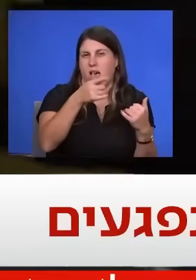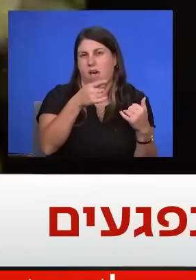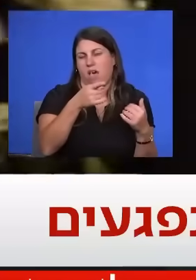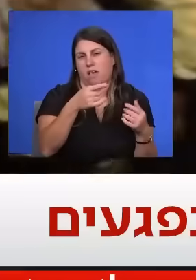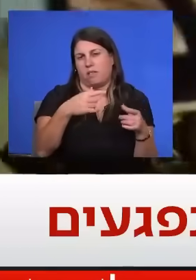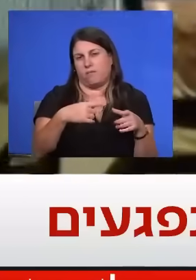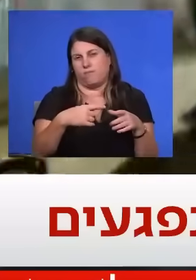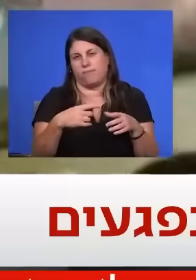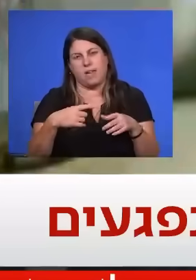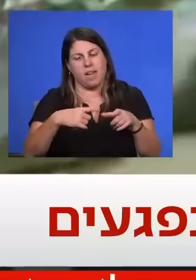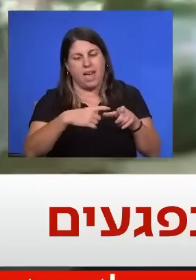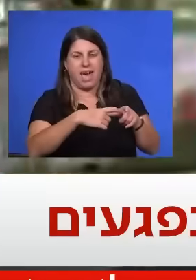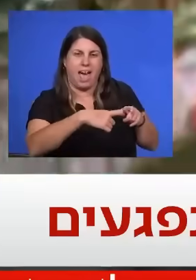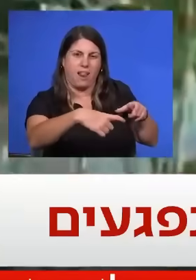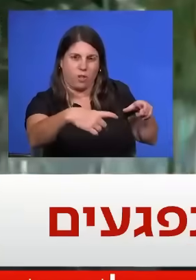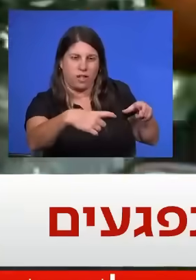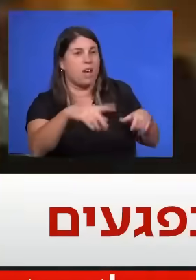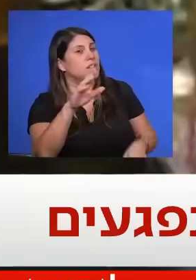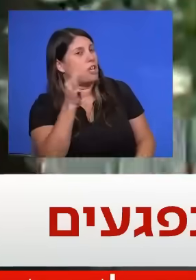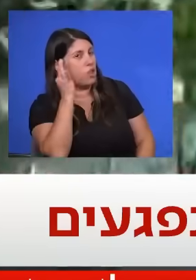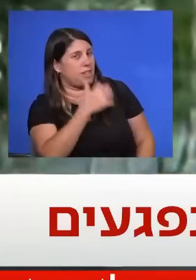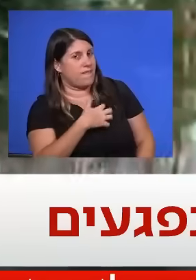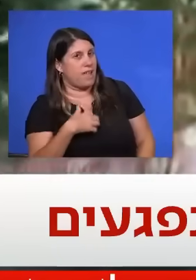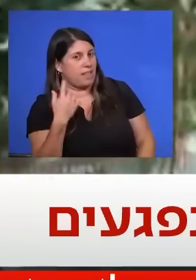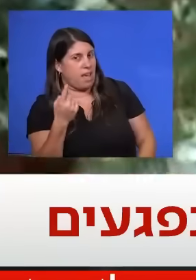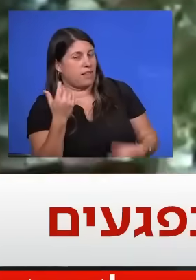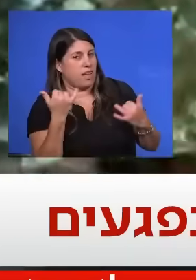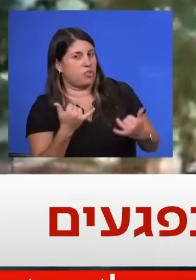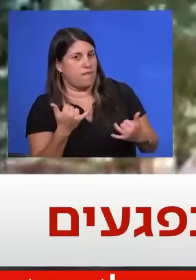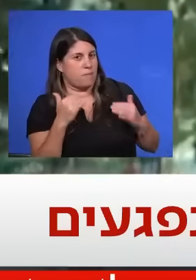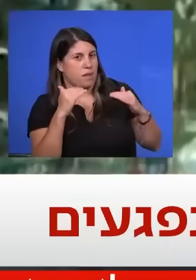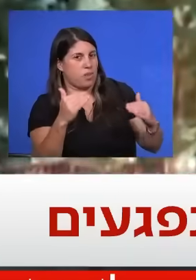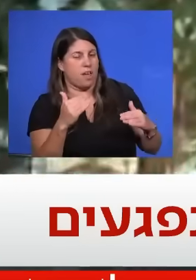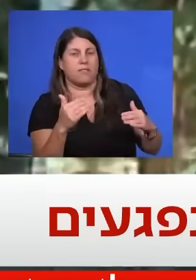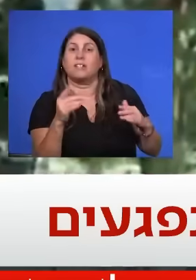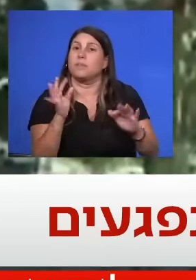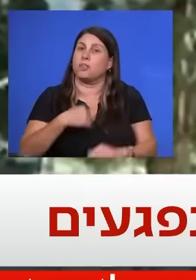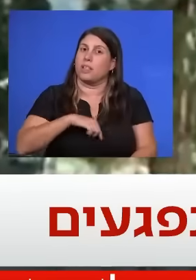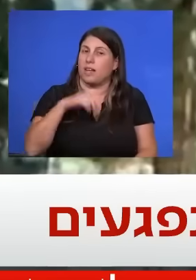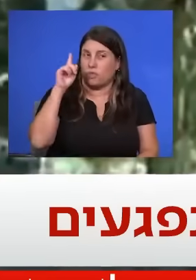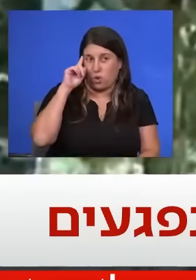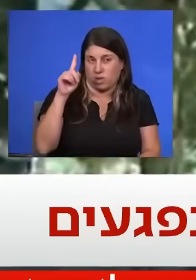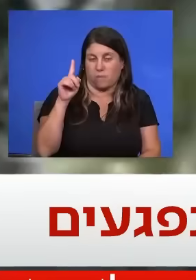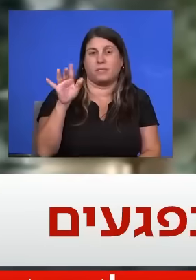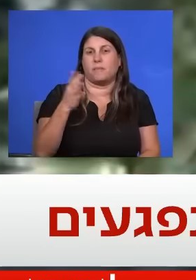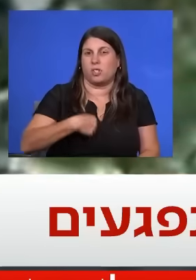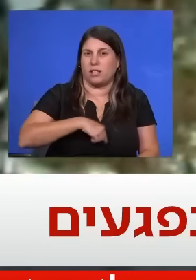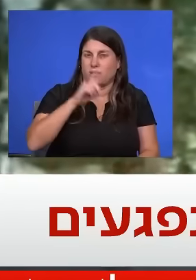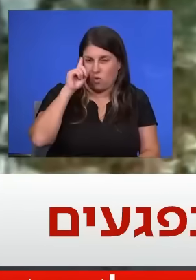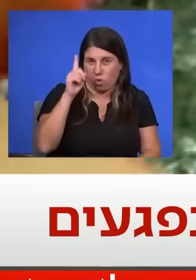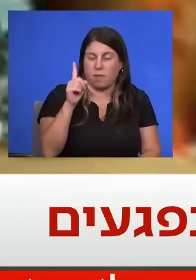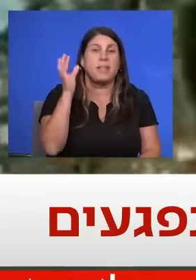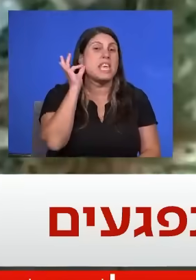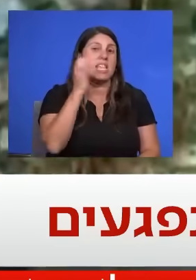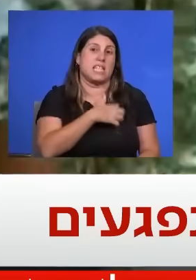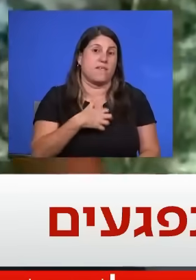כן, יש שם נפגעת אחת, נכון? כרגע, בשלב הזה, נפגעת אחת שפצועה קל. זה מה שאנחנו יודעים על אותה נפגעת מבוגרת, כן,